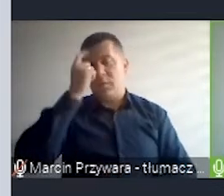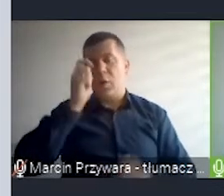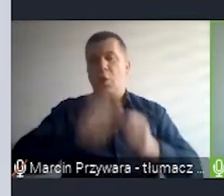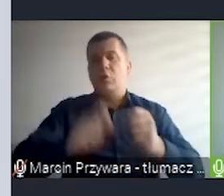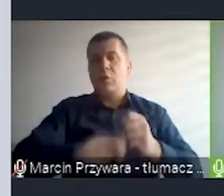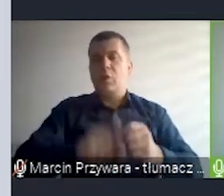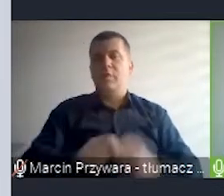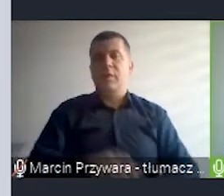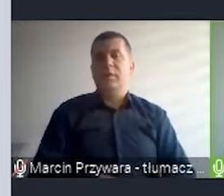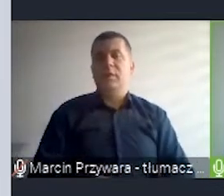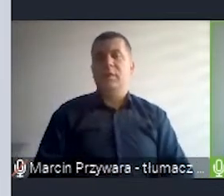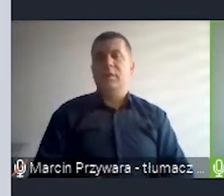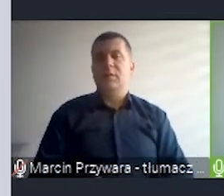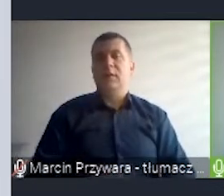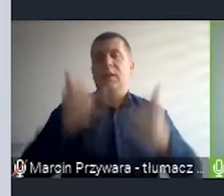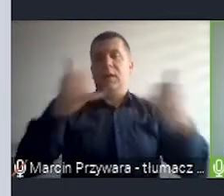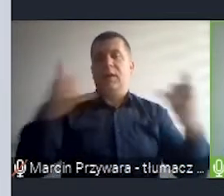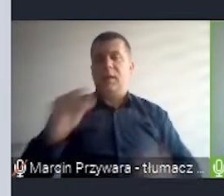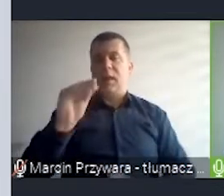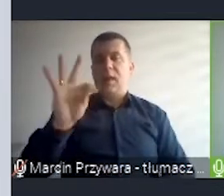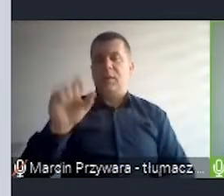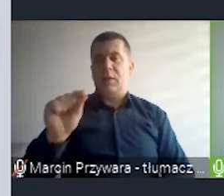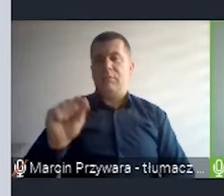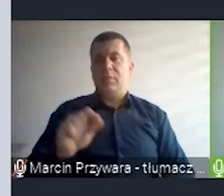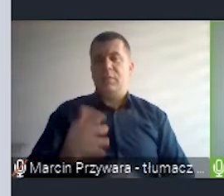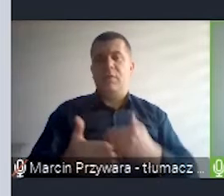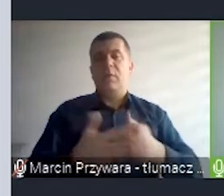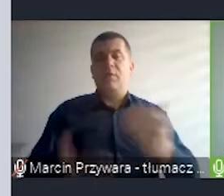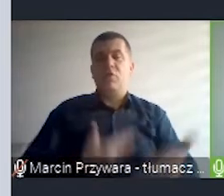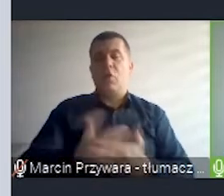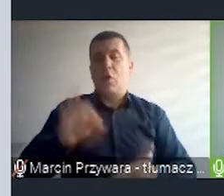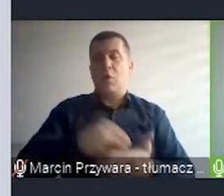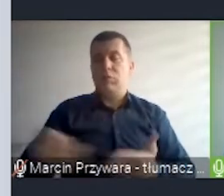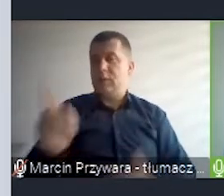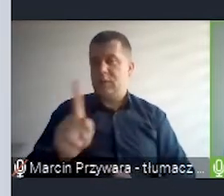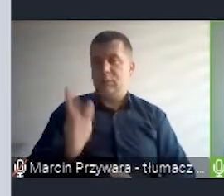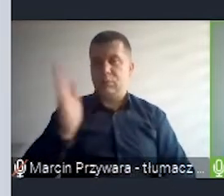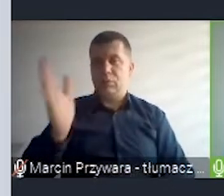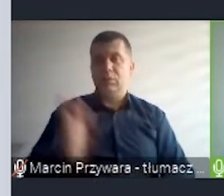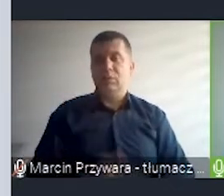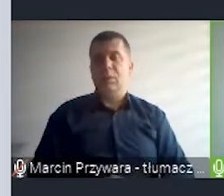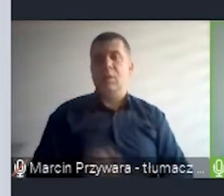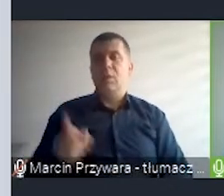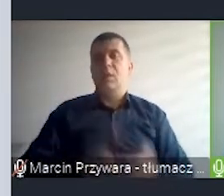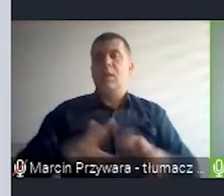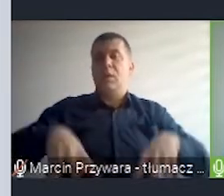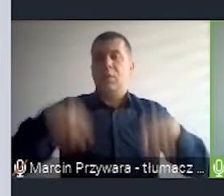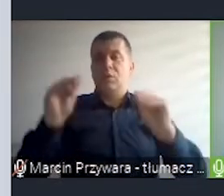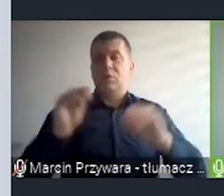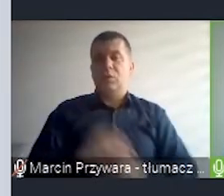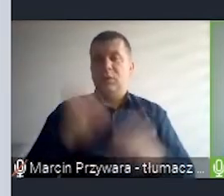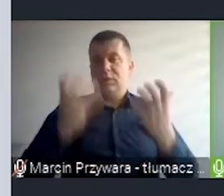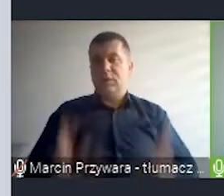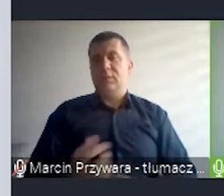kontrolowane na innym etapie, nie przy wnioskach o płatność. Natomiast tu już na samym początku